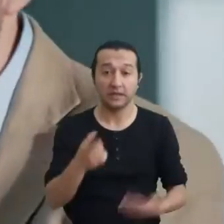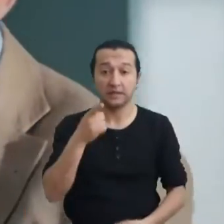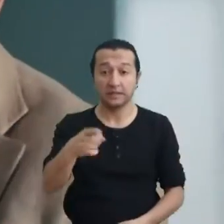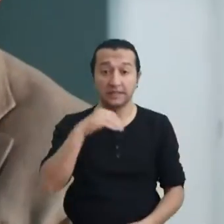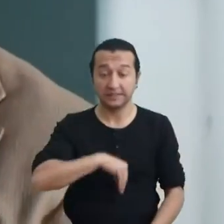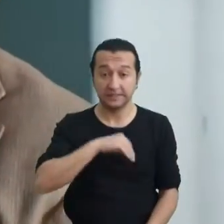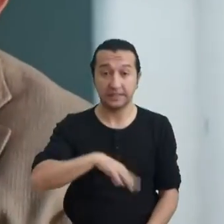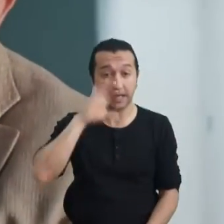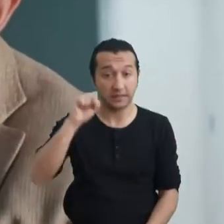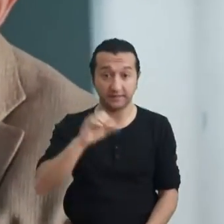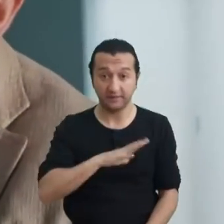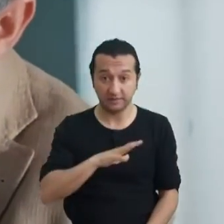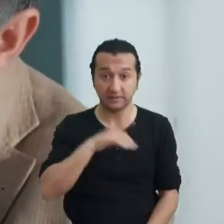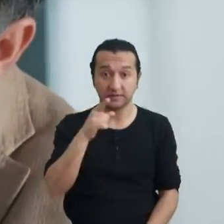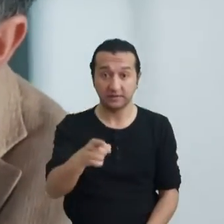tohumunda varsa,